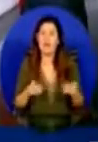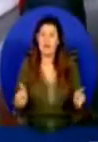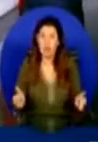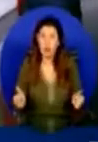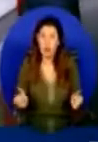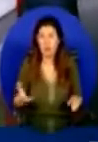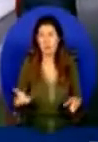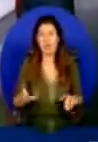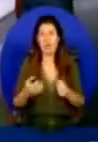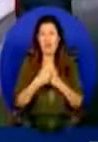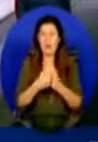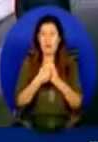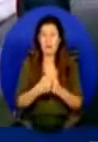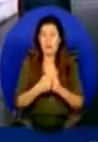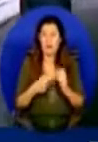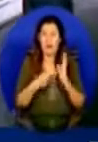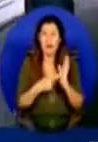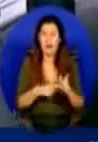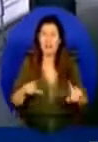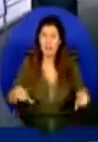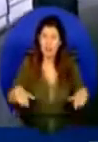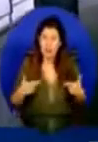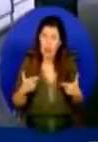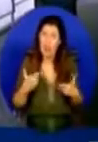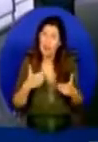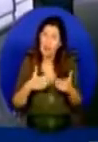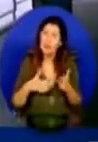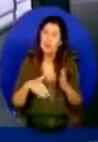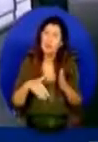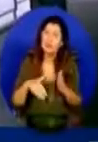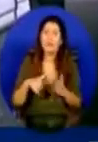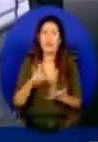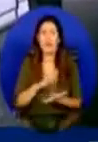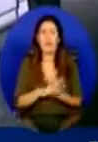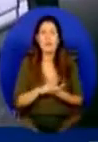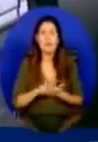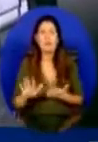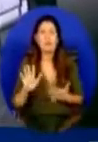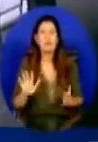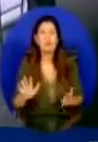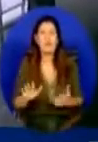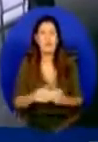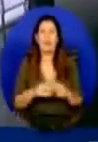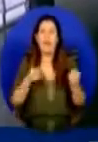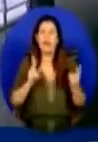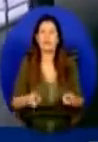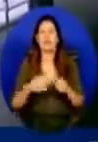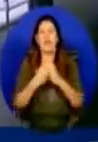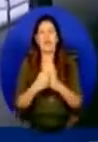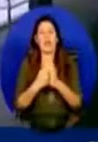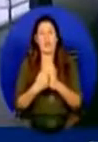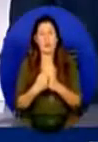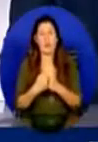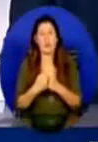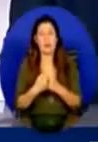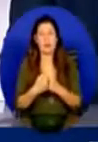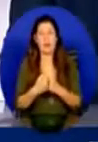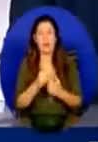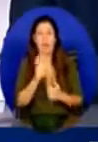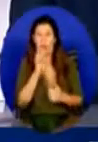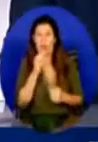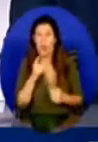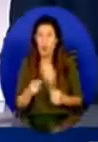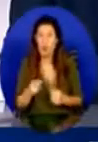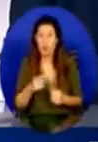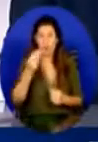מראה שהחיים טיפה יותר פשוטים מה... הם לא יותר פשוטים, אבל אפשר, ההתמודדות היא אפשרית. ונוער שלומד